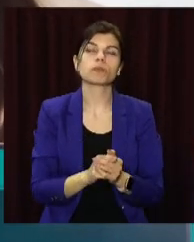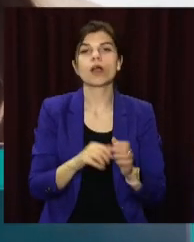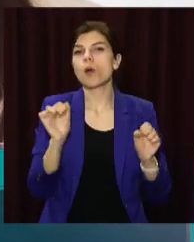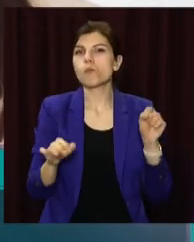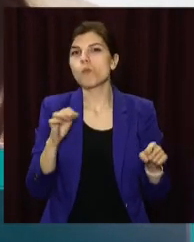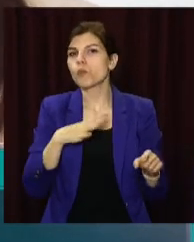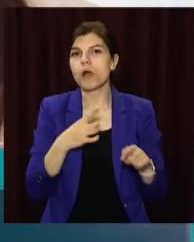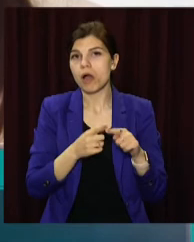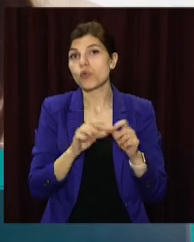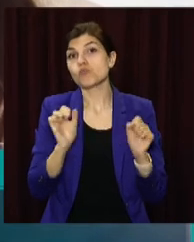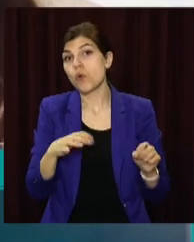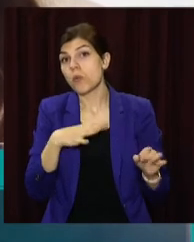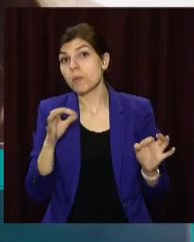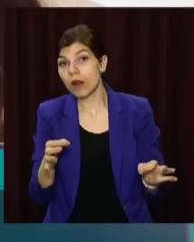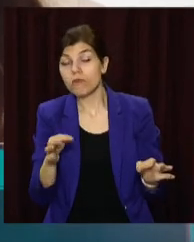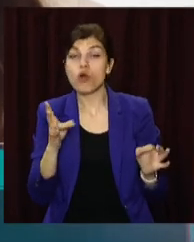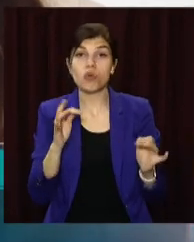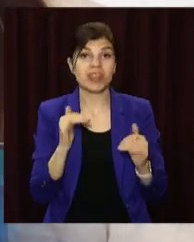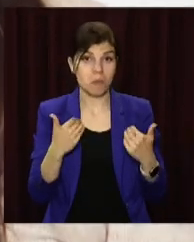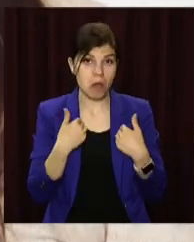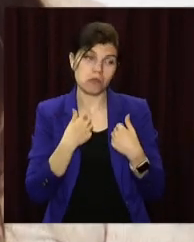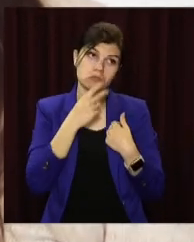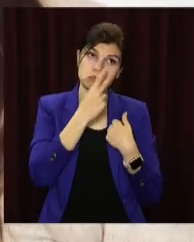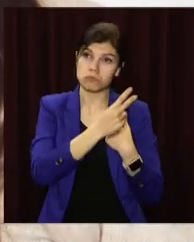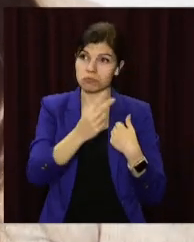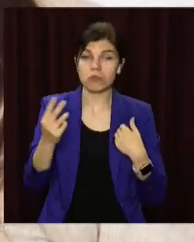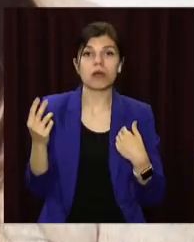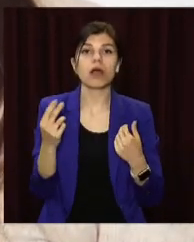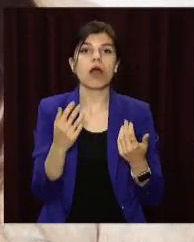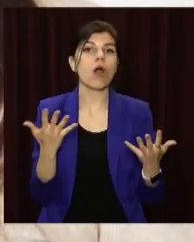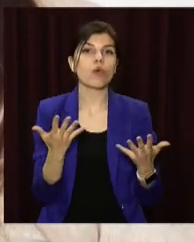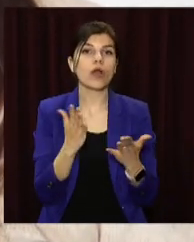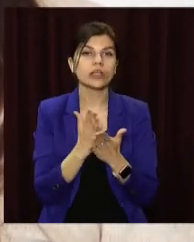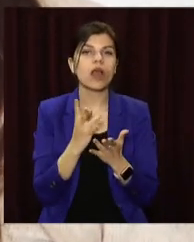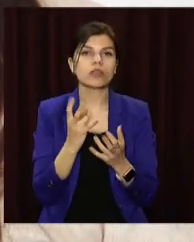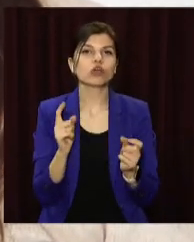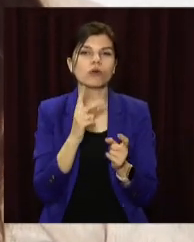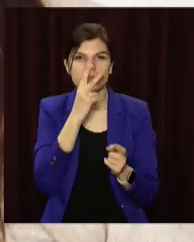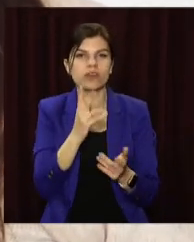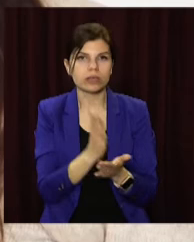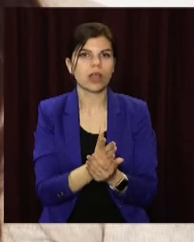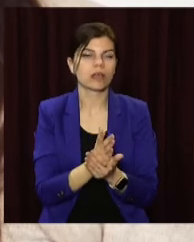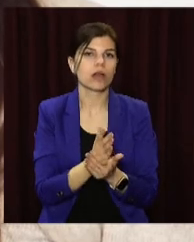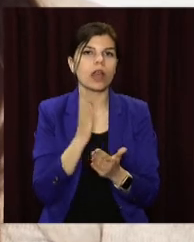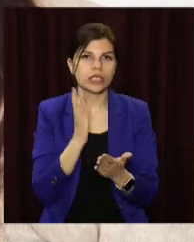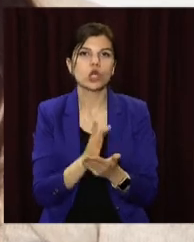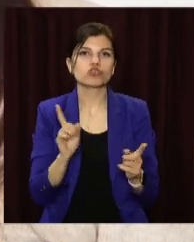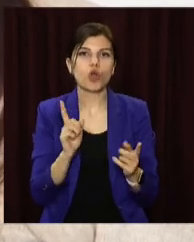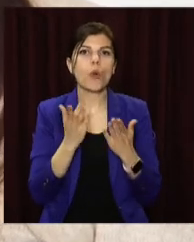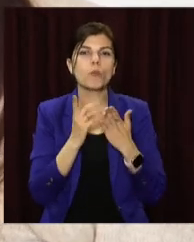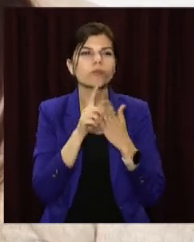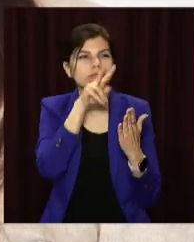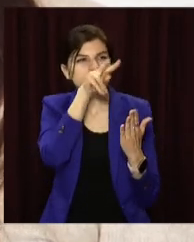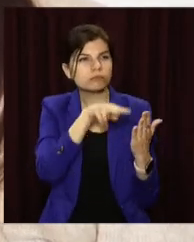мабуть, він буде правий. Але для мене це мистецтво, у якому є на що подивитися, є що